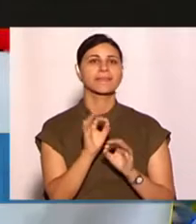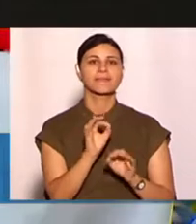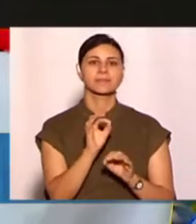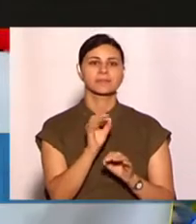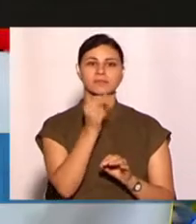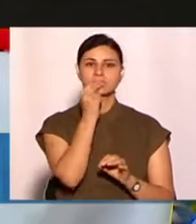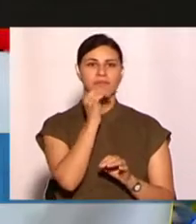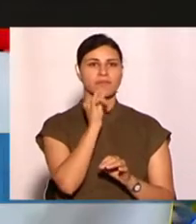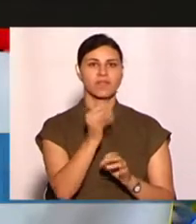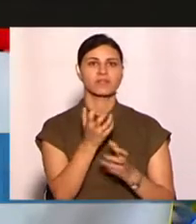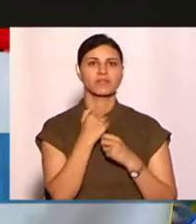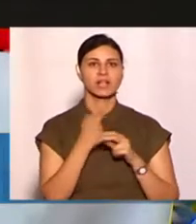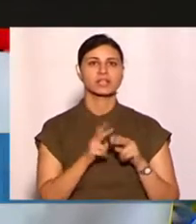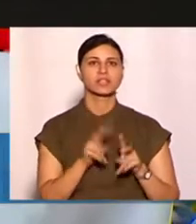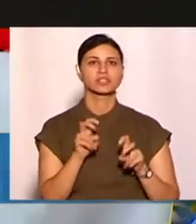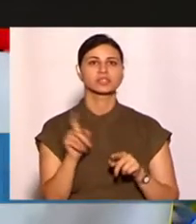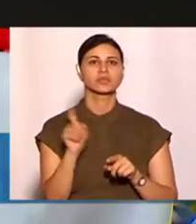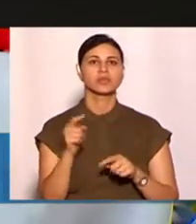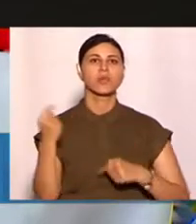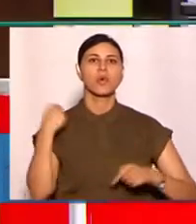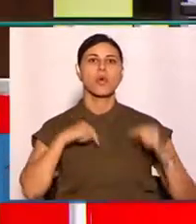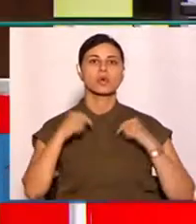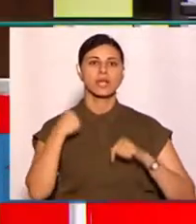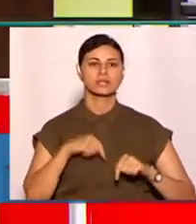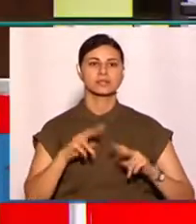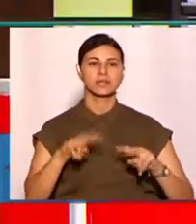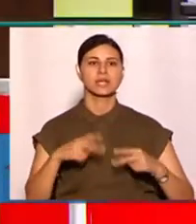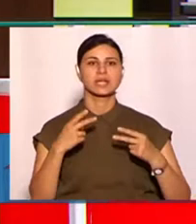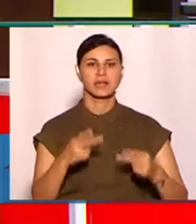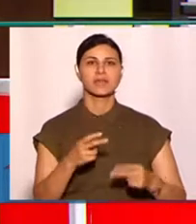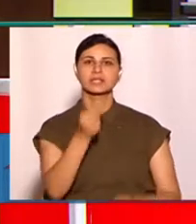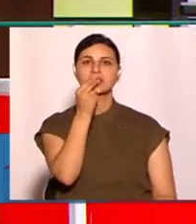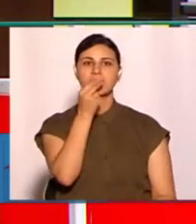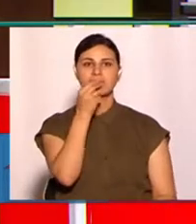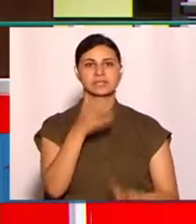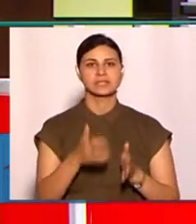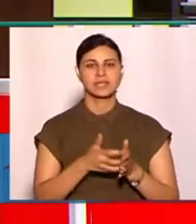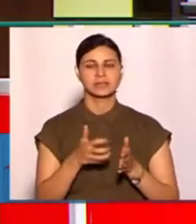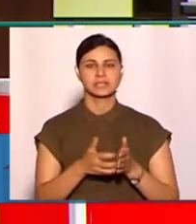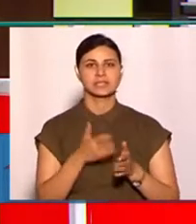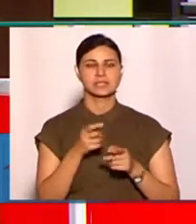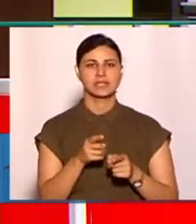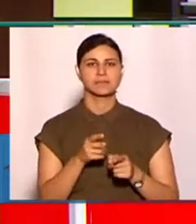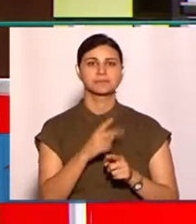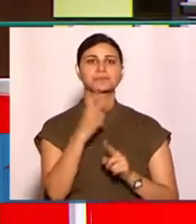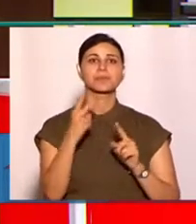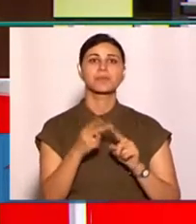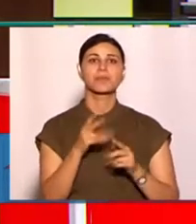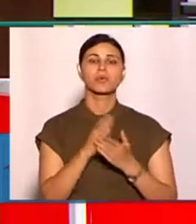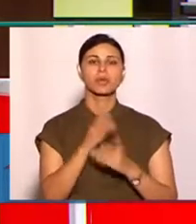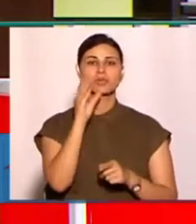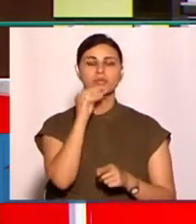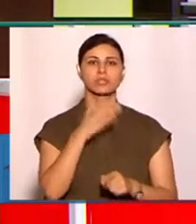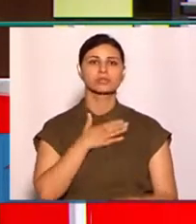საკვები ნივთიერებებს. ეს იმას ნიშნავს, რომ ორგანიზმი გადადის საკვები ნივთიერებების დეფიციტის მდგომარეობაში. მეორე საკითხია, როდესაც